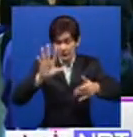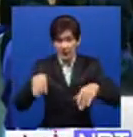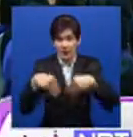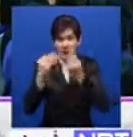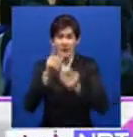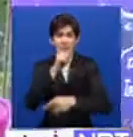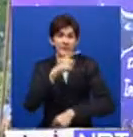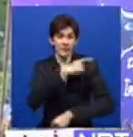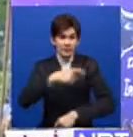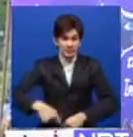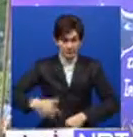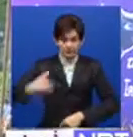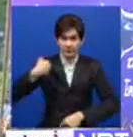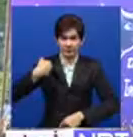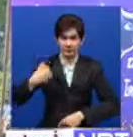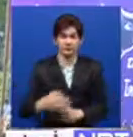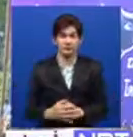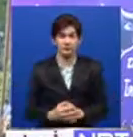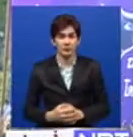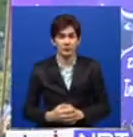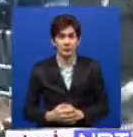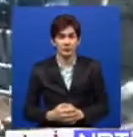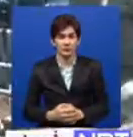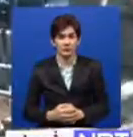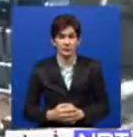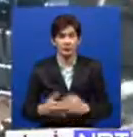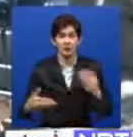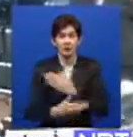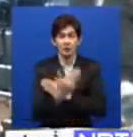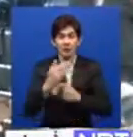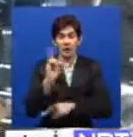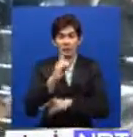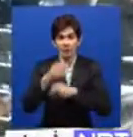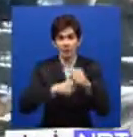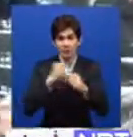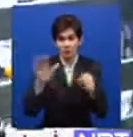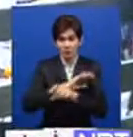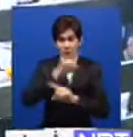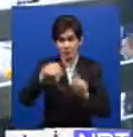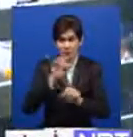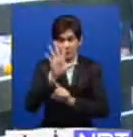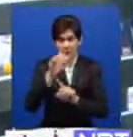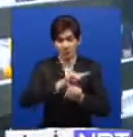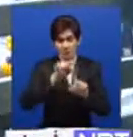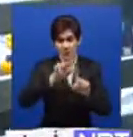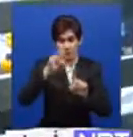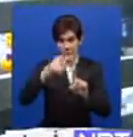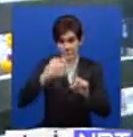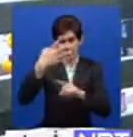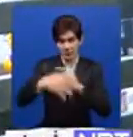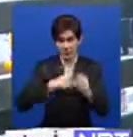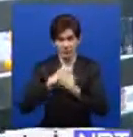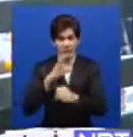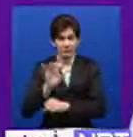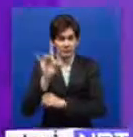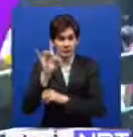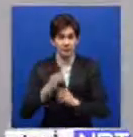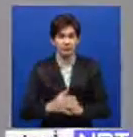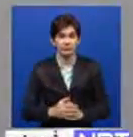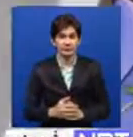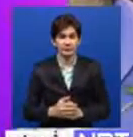ด็จพระเทพรัตนราชสุดาสยามบรมราชกุมารีเนื่องในโอกาสฉลองพระชนมายุครบ5รอบ2เมษายน2558